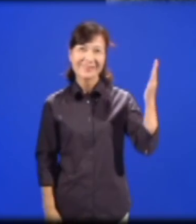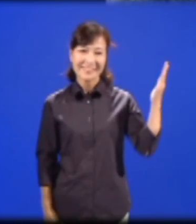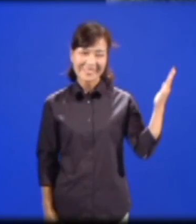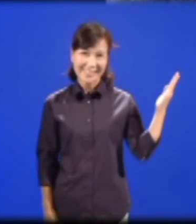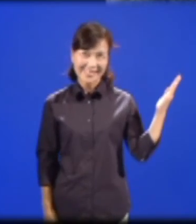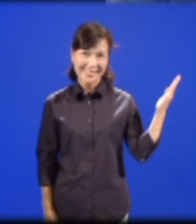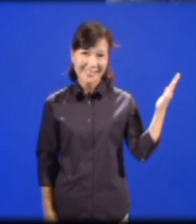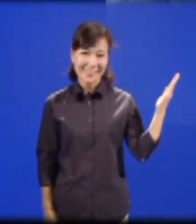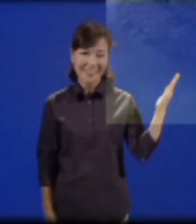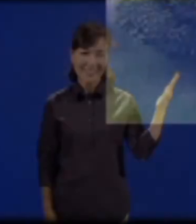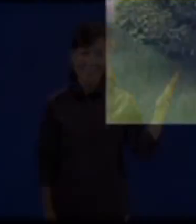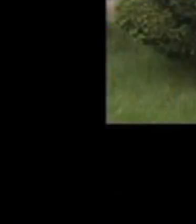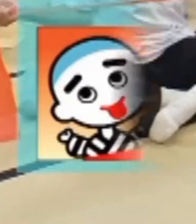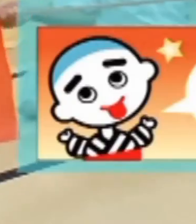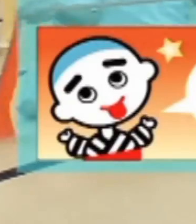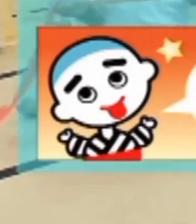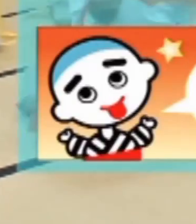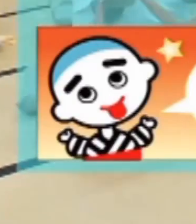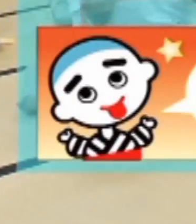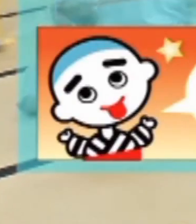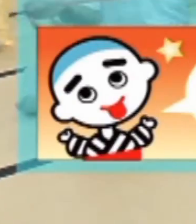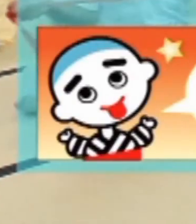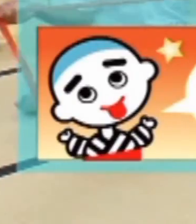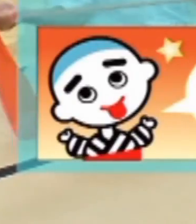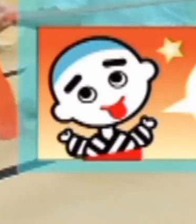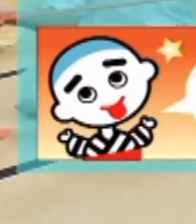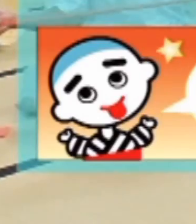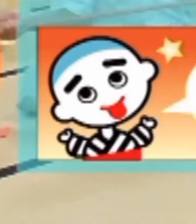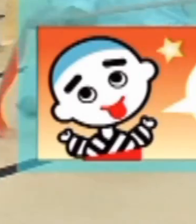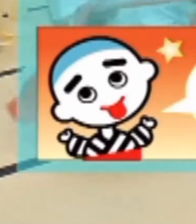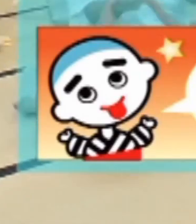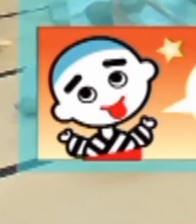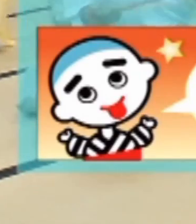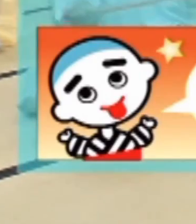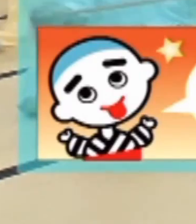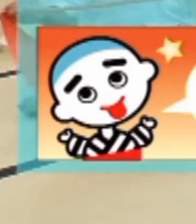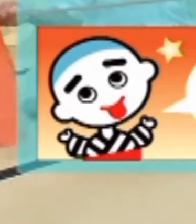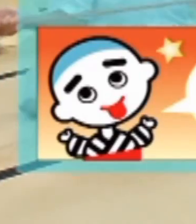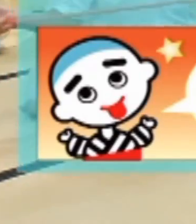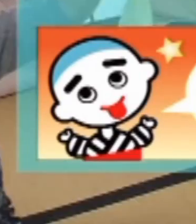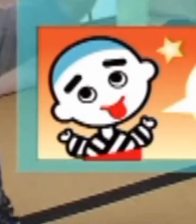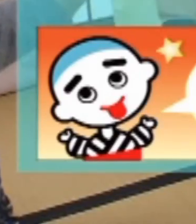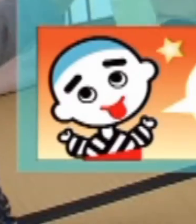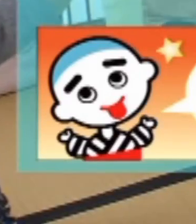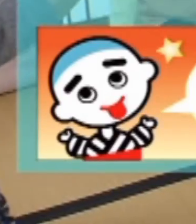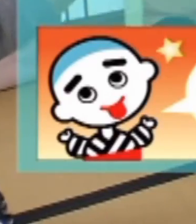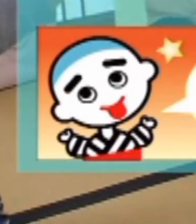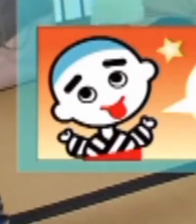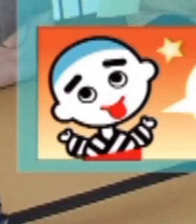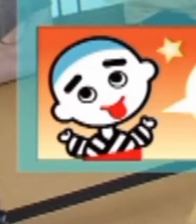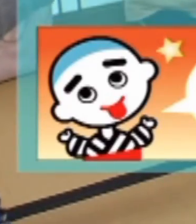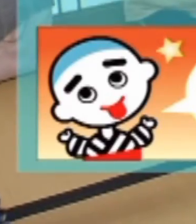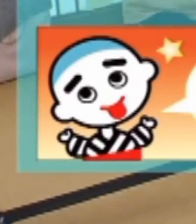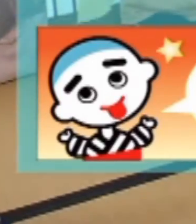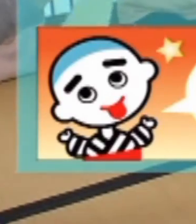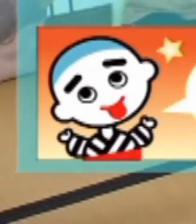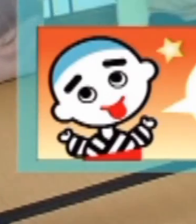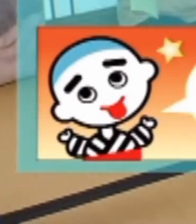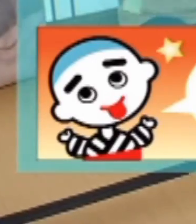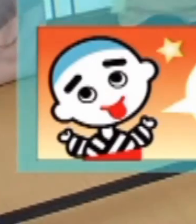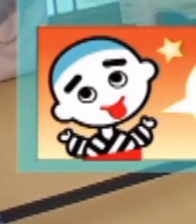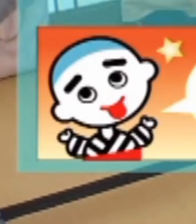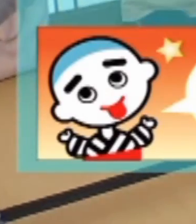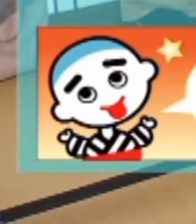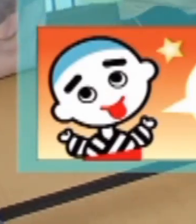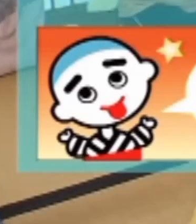しみに。チャンネル四日市は YouTube を利用して市のホームページからも動画配信